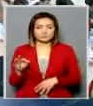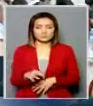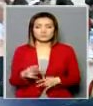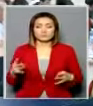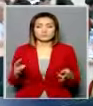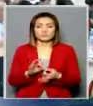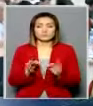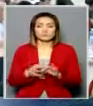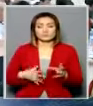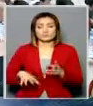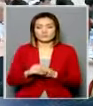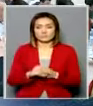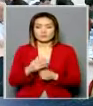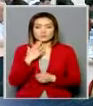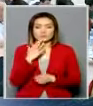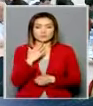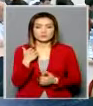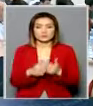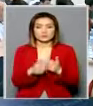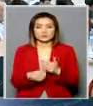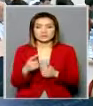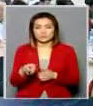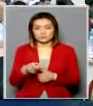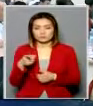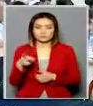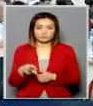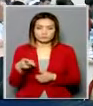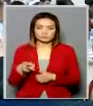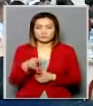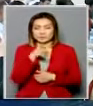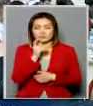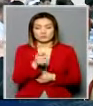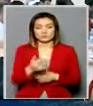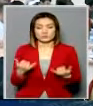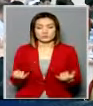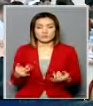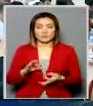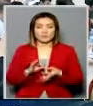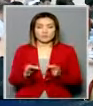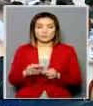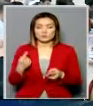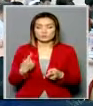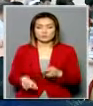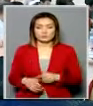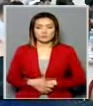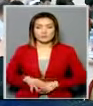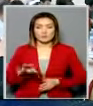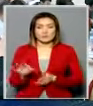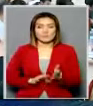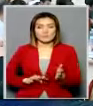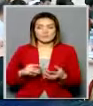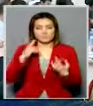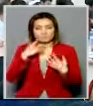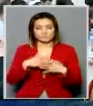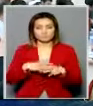басқа олимпиадалардың бәрінде кем дегенде әр есепке сіздер 1 сағат, 1 жарым сағат уақыт кетеді. Ал бұл олимпиадада енді лезде шығару керек. Және